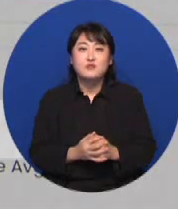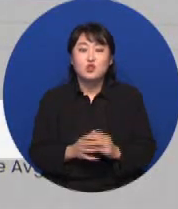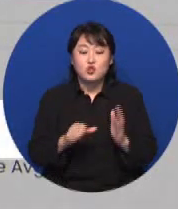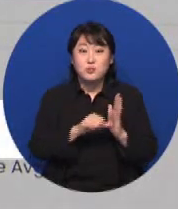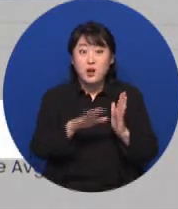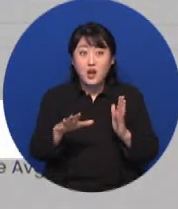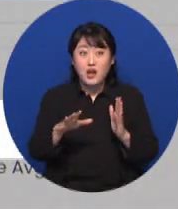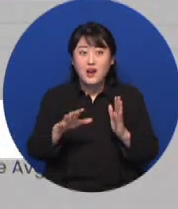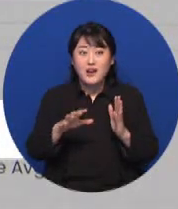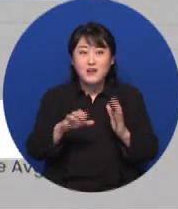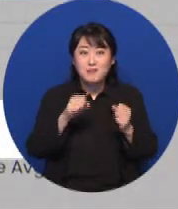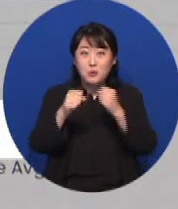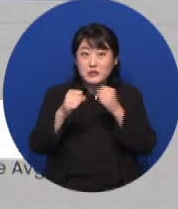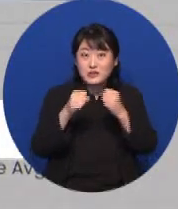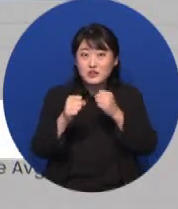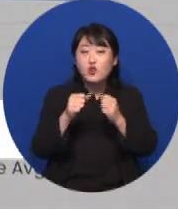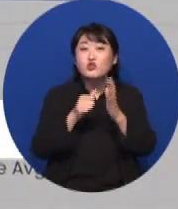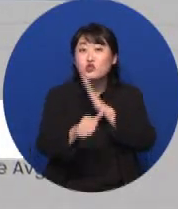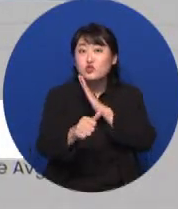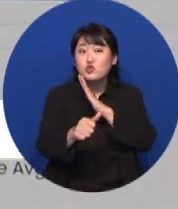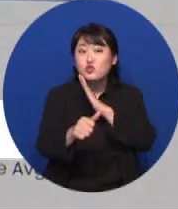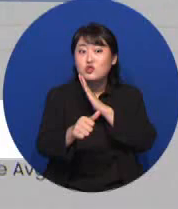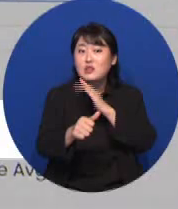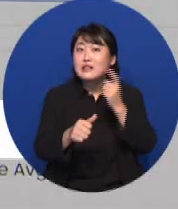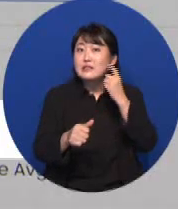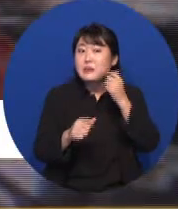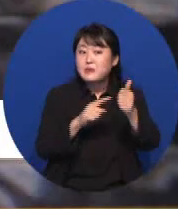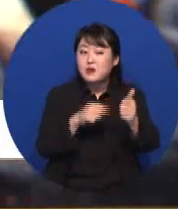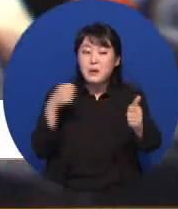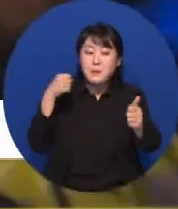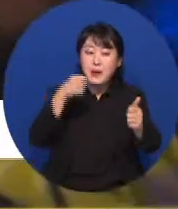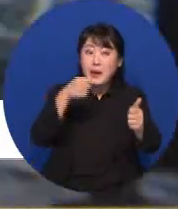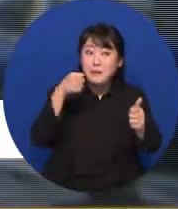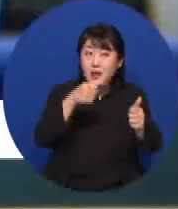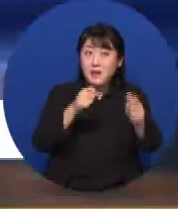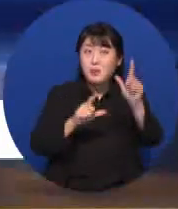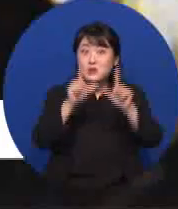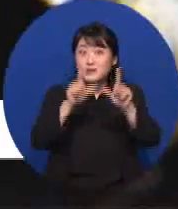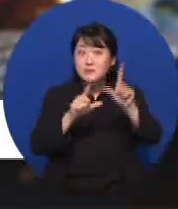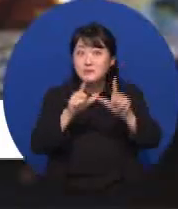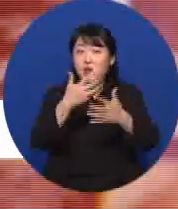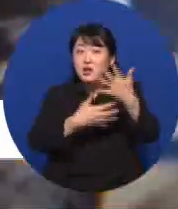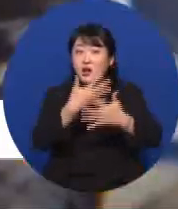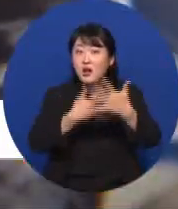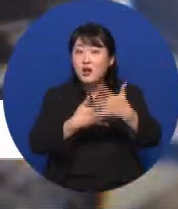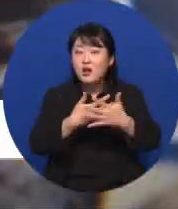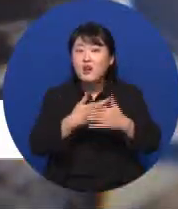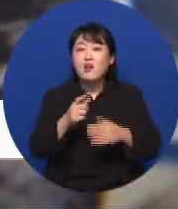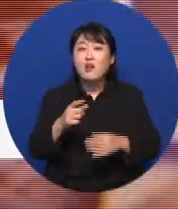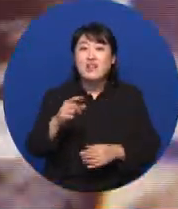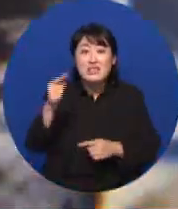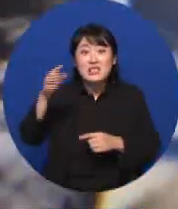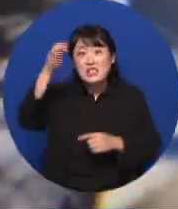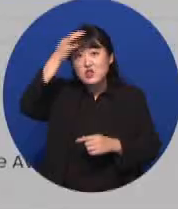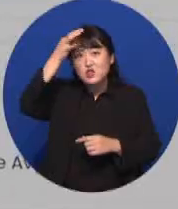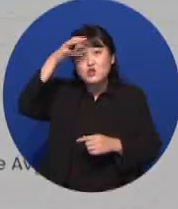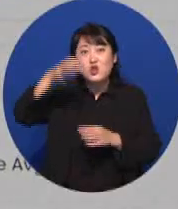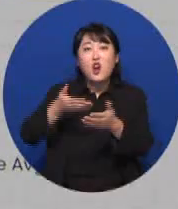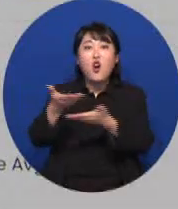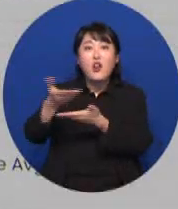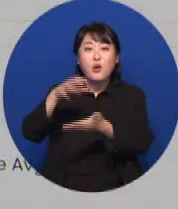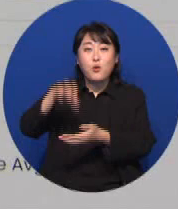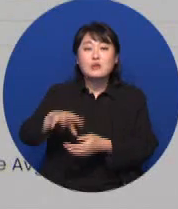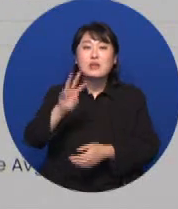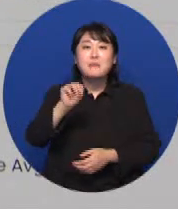유명 복싱 선수가 가상의 상대에게 연속으로 주먹을 뻗는 ft 영상 lft 거래소에 올라와 있는데 가격은 3만